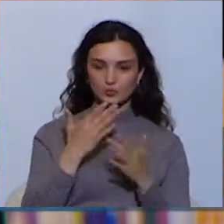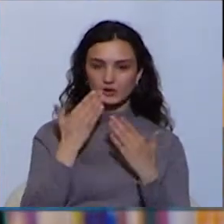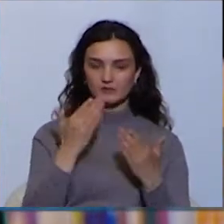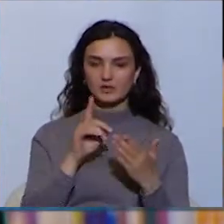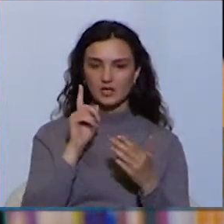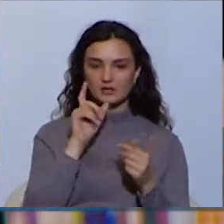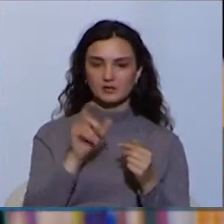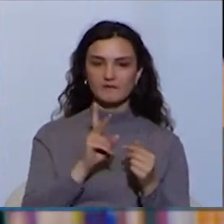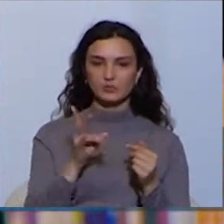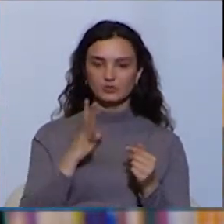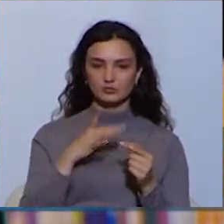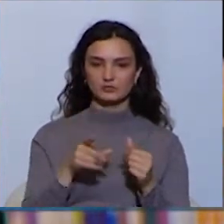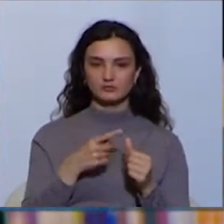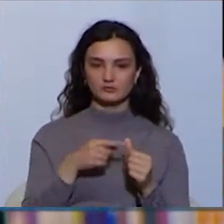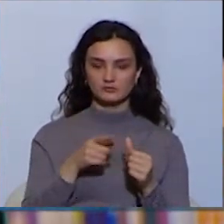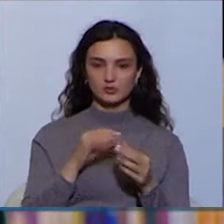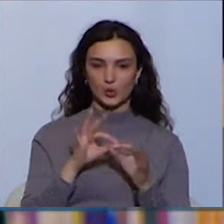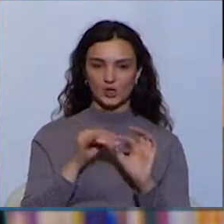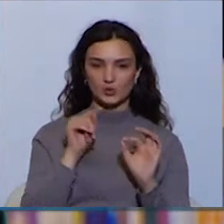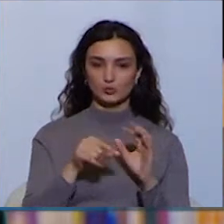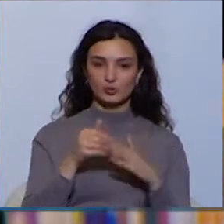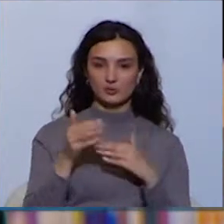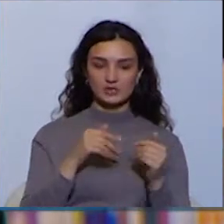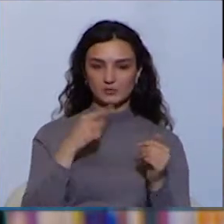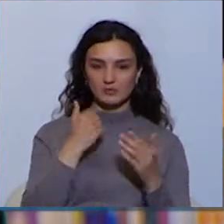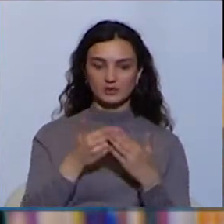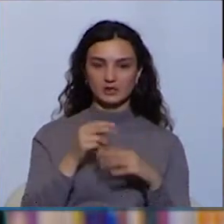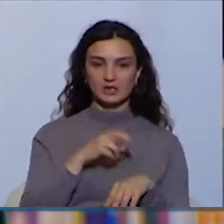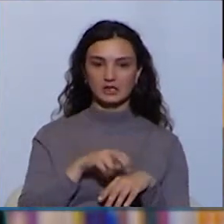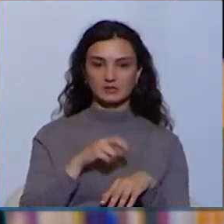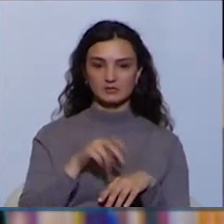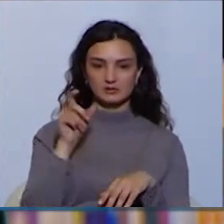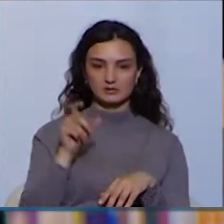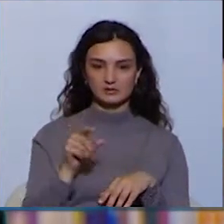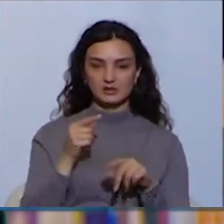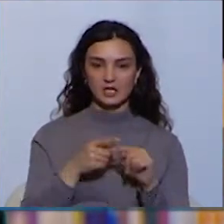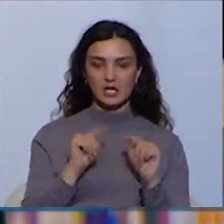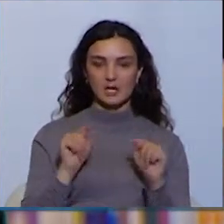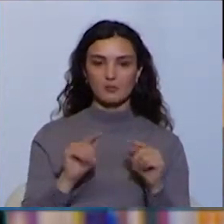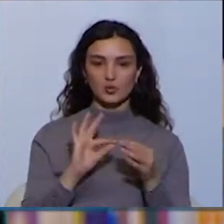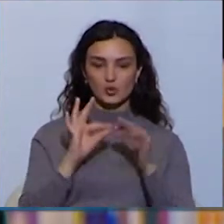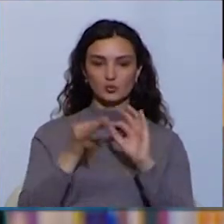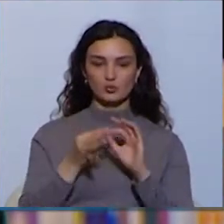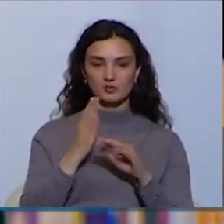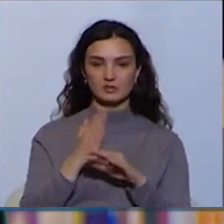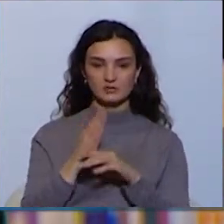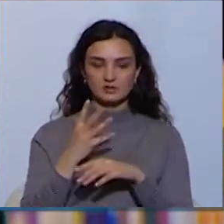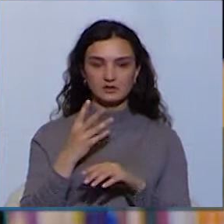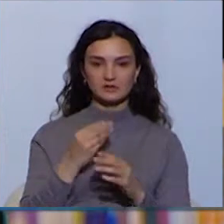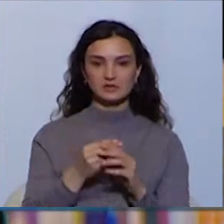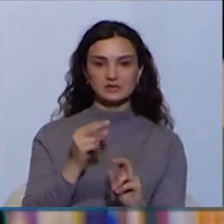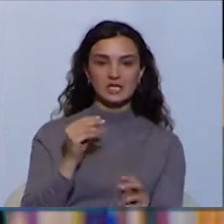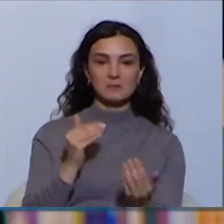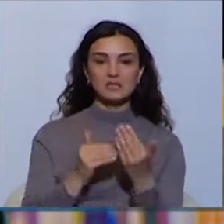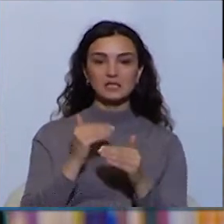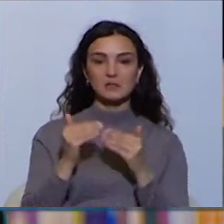კითხავდით ახალგაზრდას, ვინ უნდა იყოს, ასახელებდა კონკრეტულ პროფესიას, თქვა ექიმს, ხო? აი ამ კონკრეტულობას აქვს განსაზღვრებები.